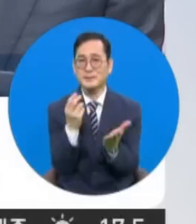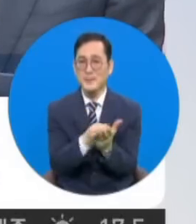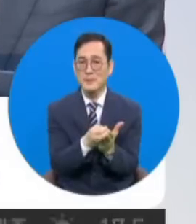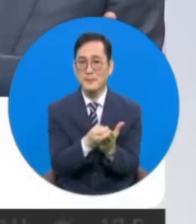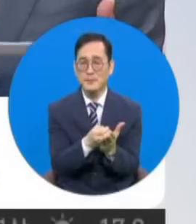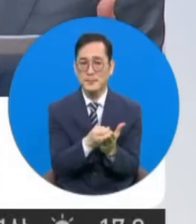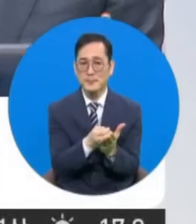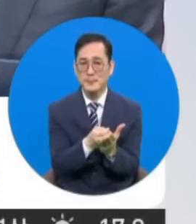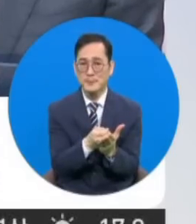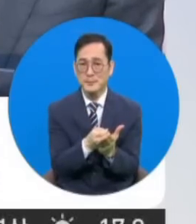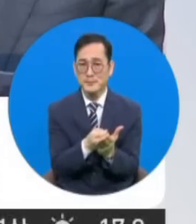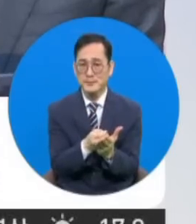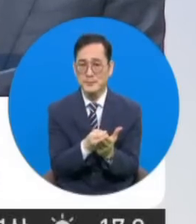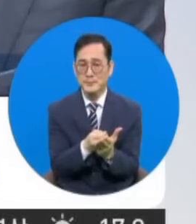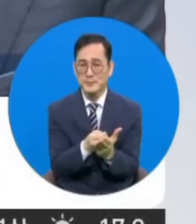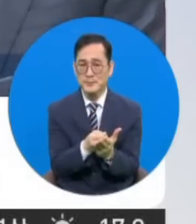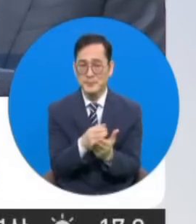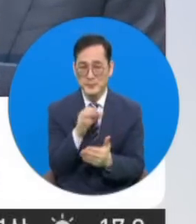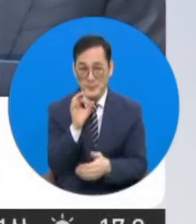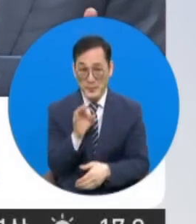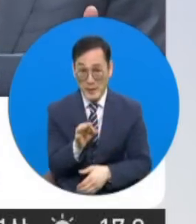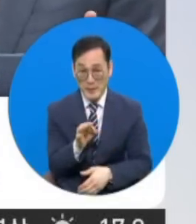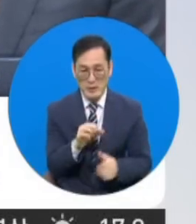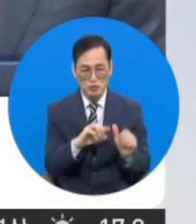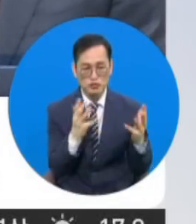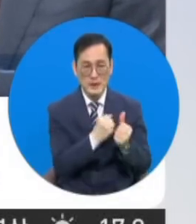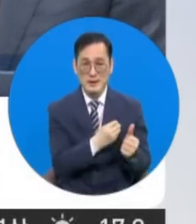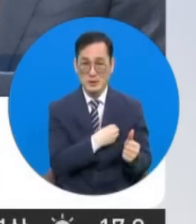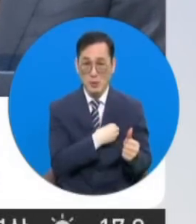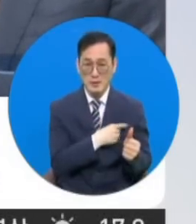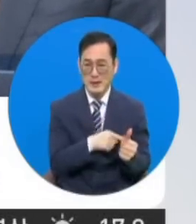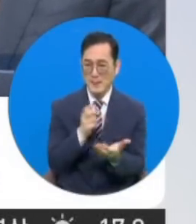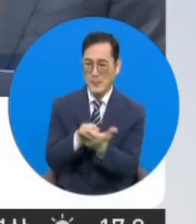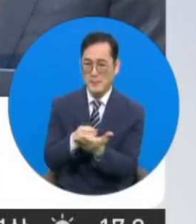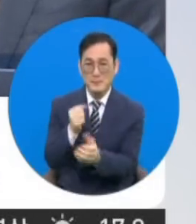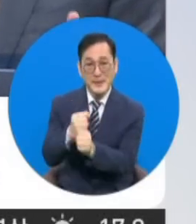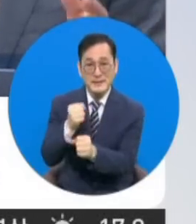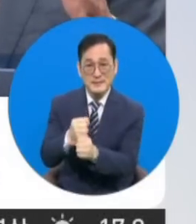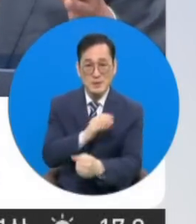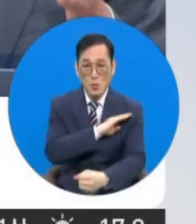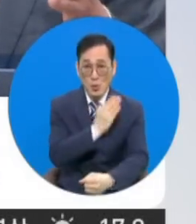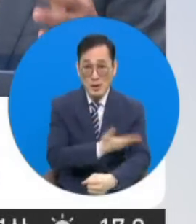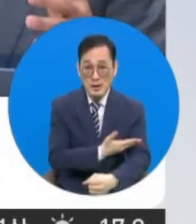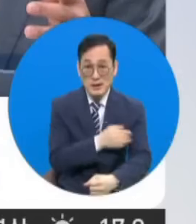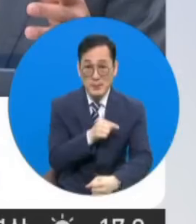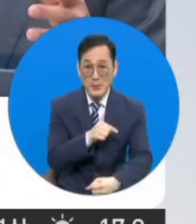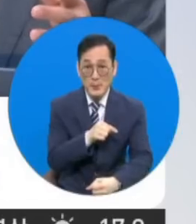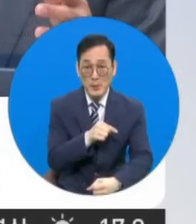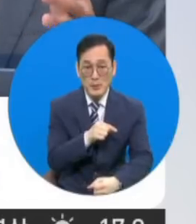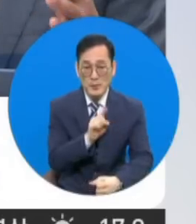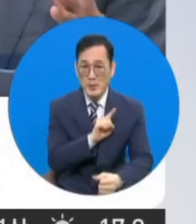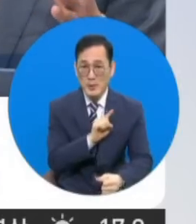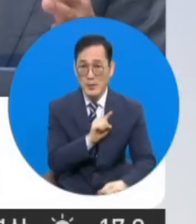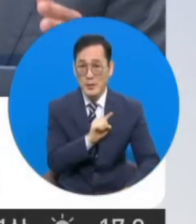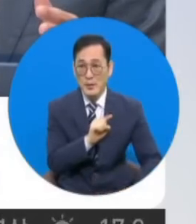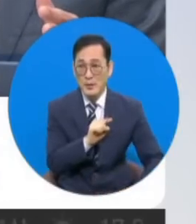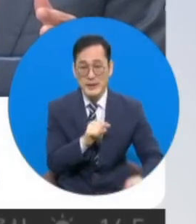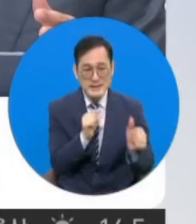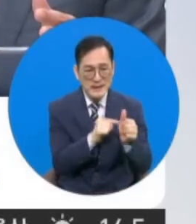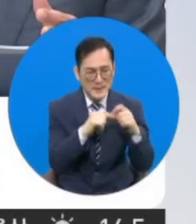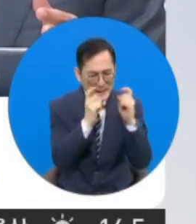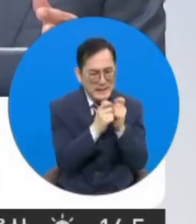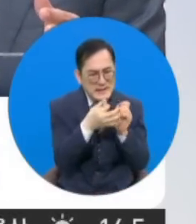이것에 의하면 법조문에 의하면 국회의원의 입법권이라는 것은 특정한 개인 또는